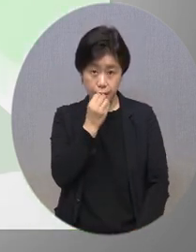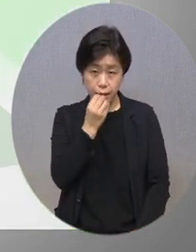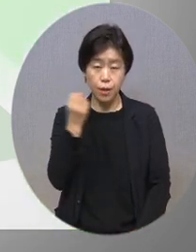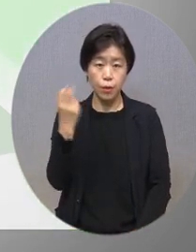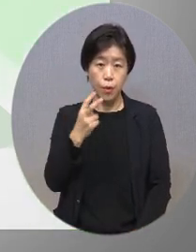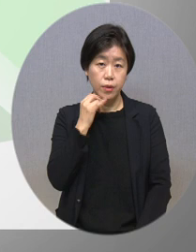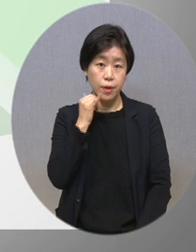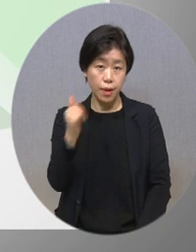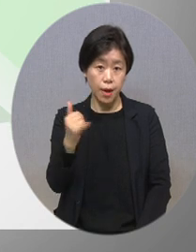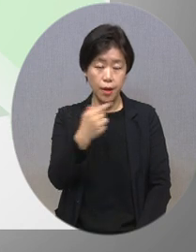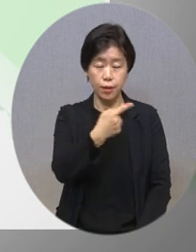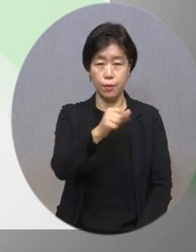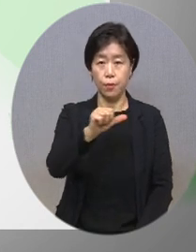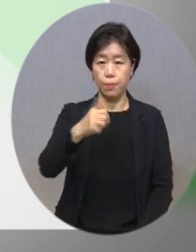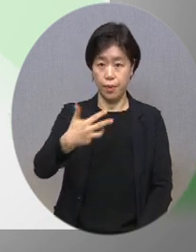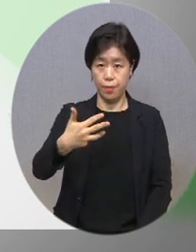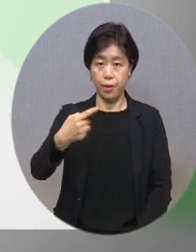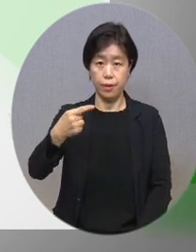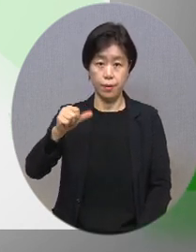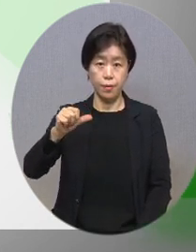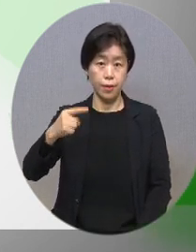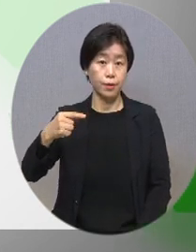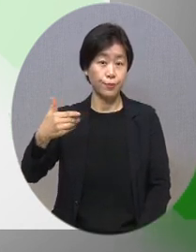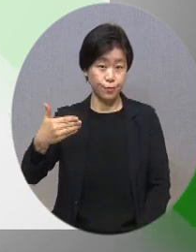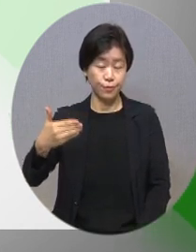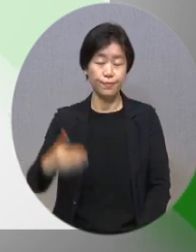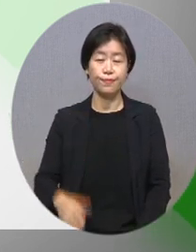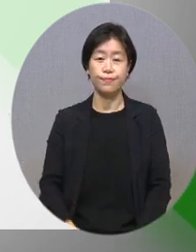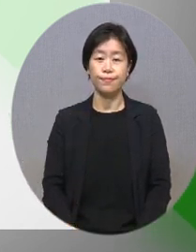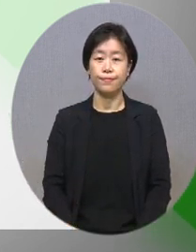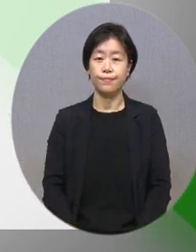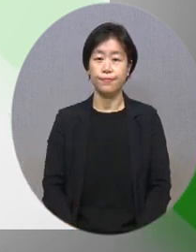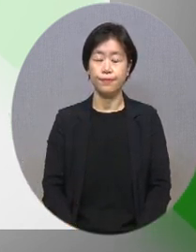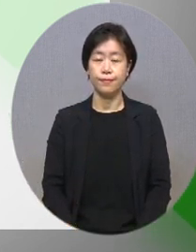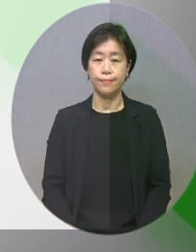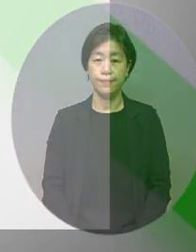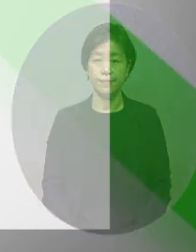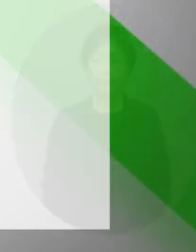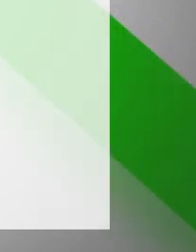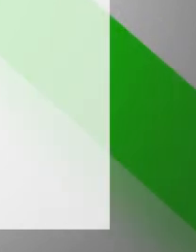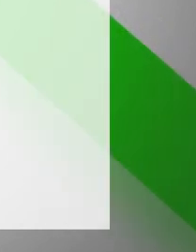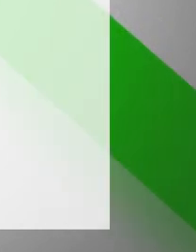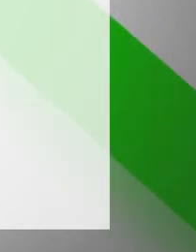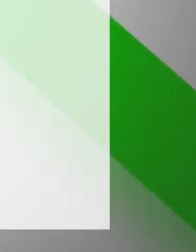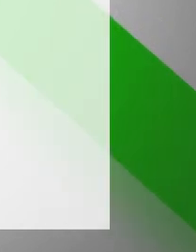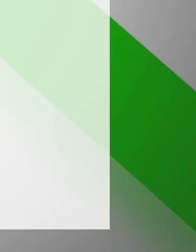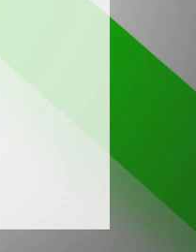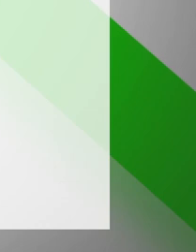국번 없이 1588-1519로 전화해서 각 담당 기사에 문의하시기 바랍니다.